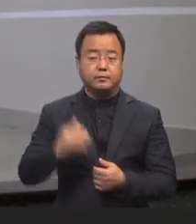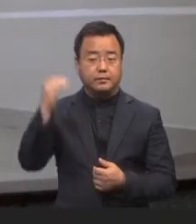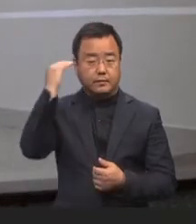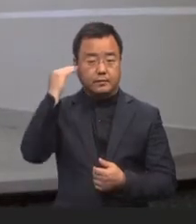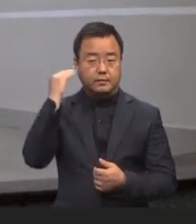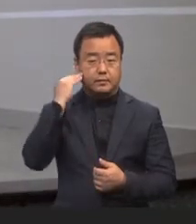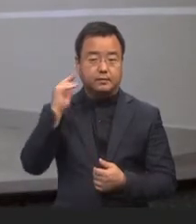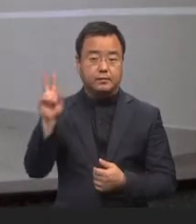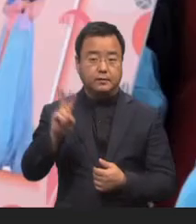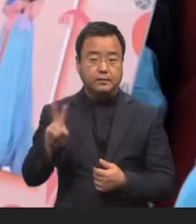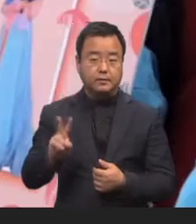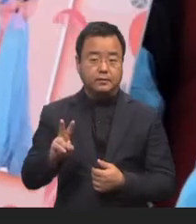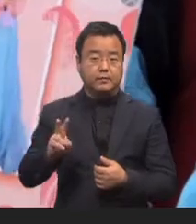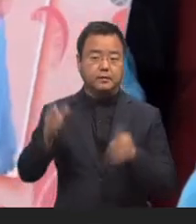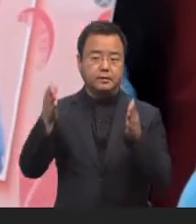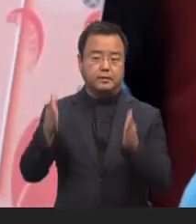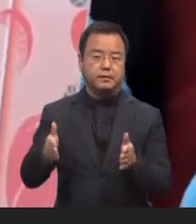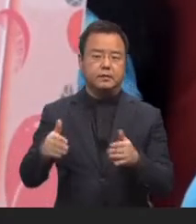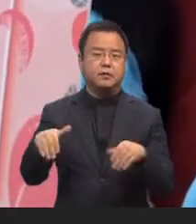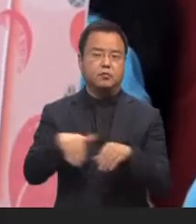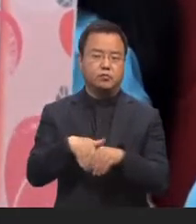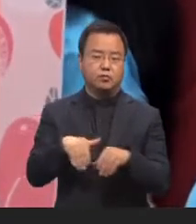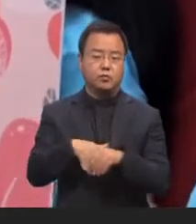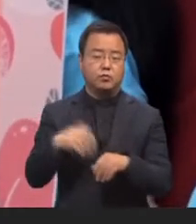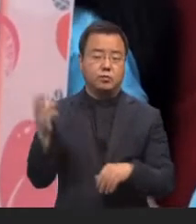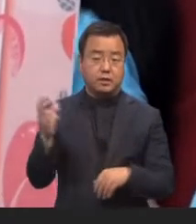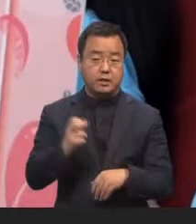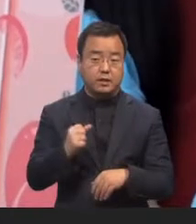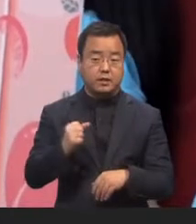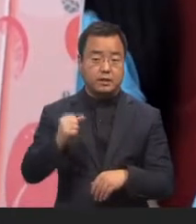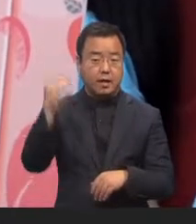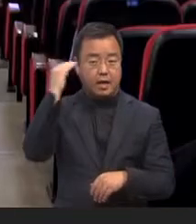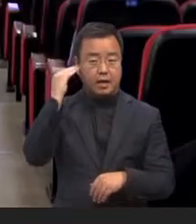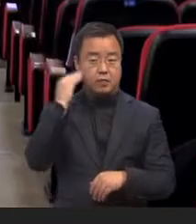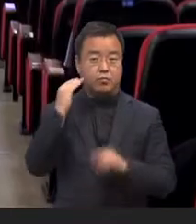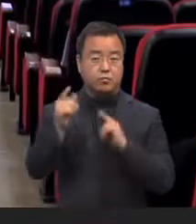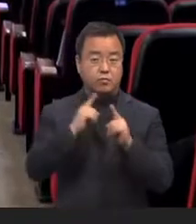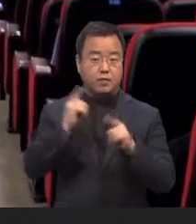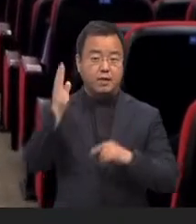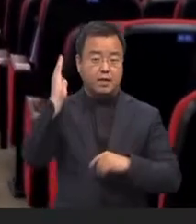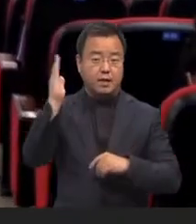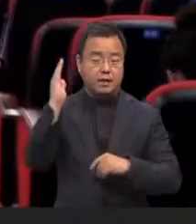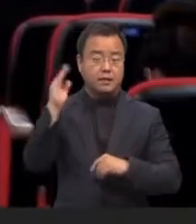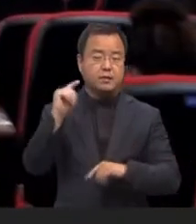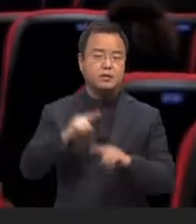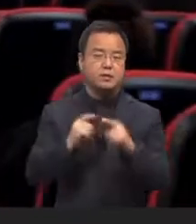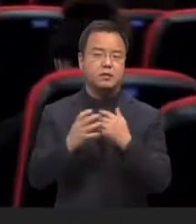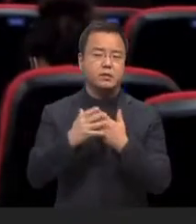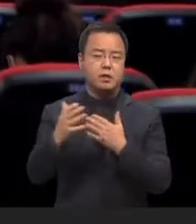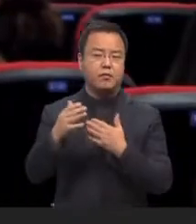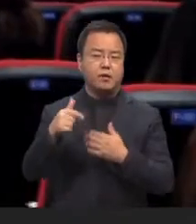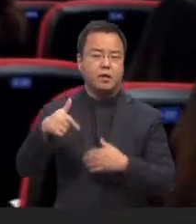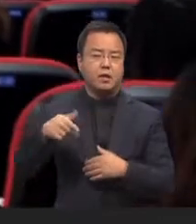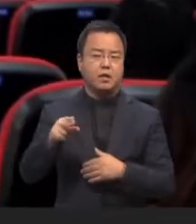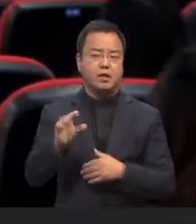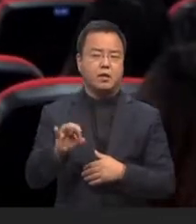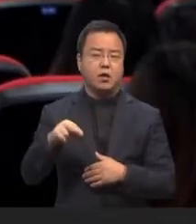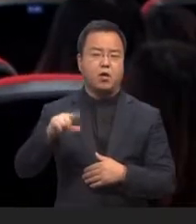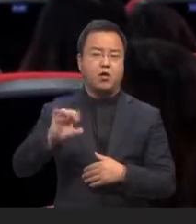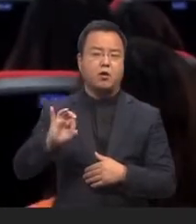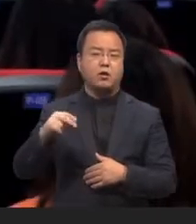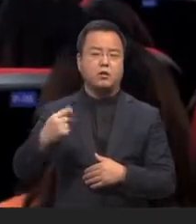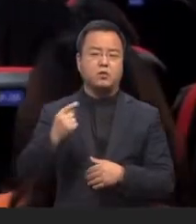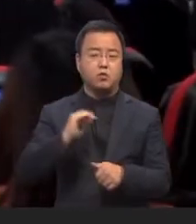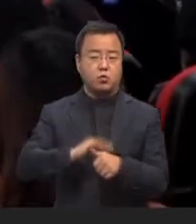한국과 베트남의 문화를 주제로 한 한국어 말하기 대회 경연장. 경상도 특유의 억양을 살려